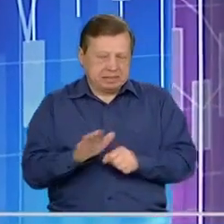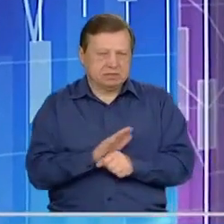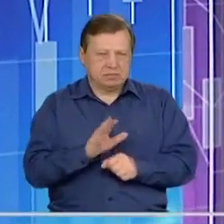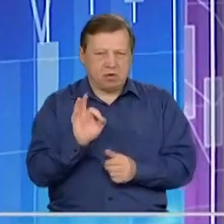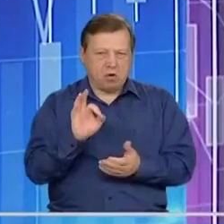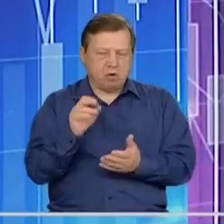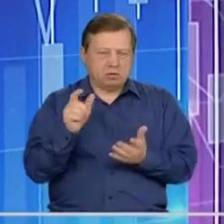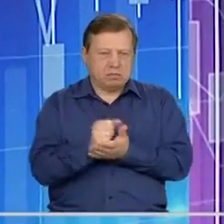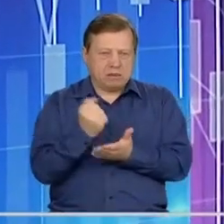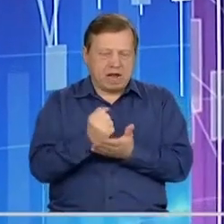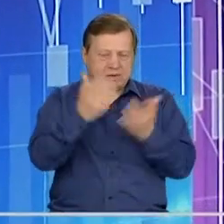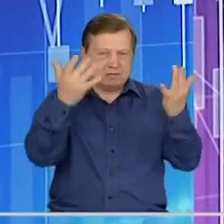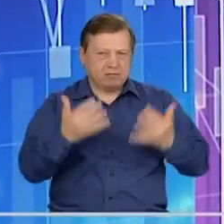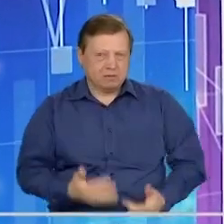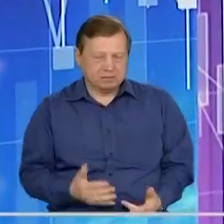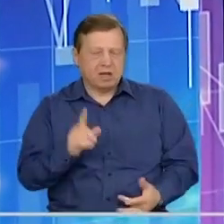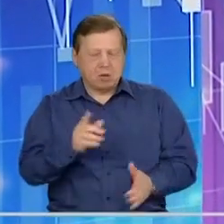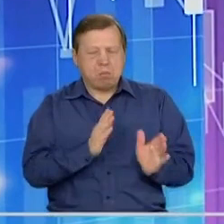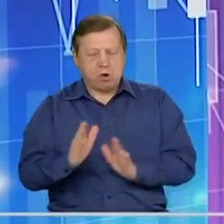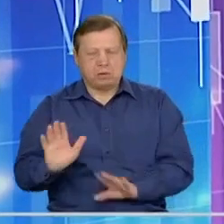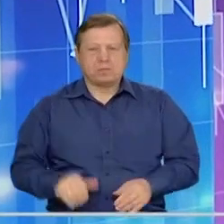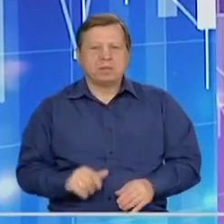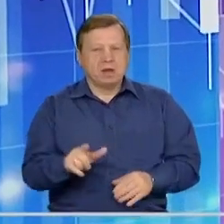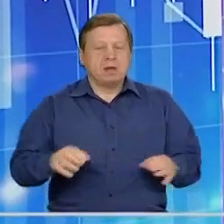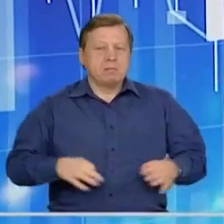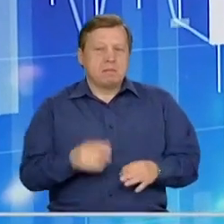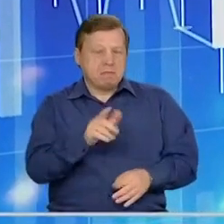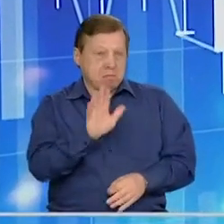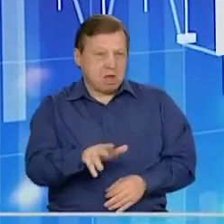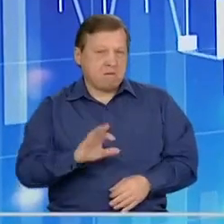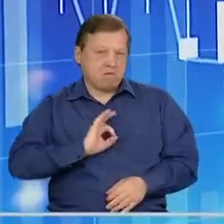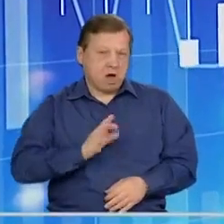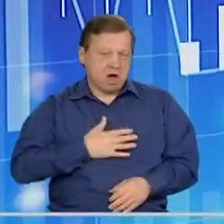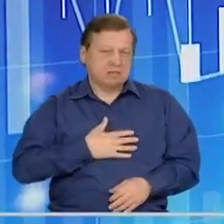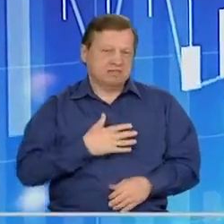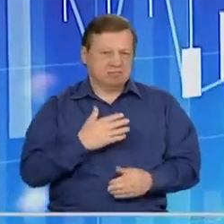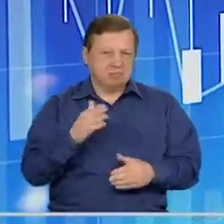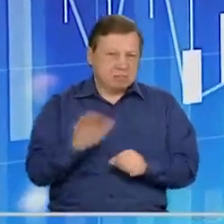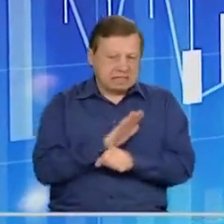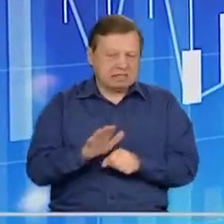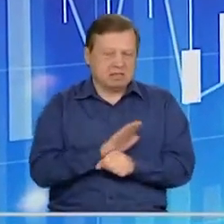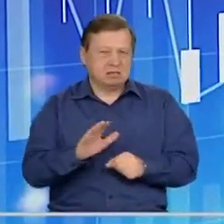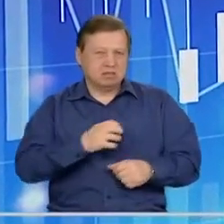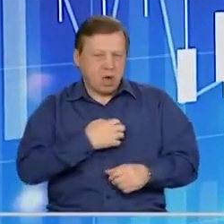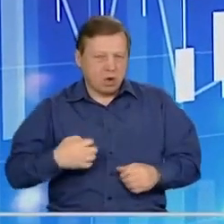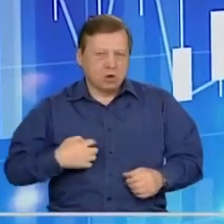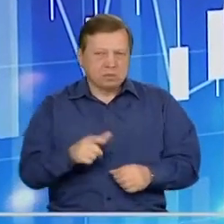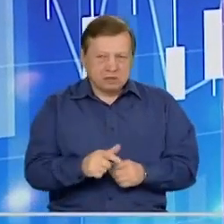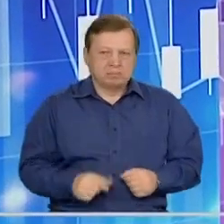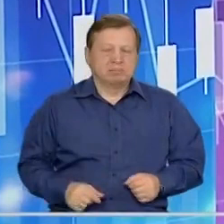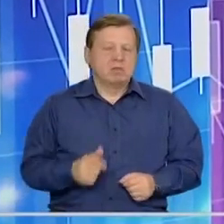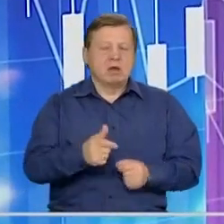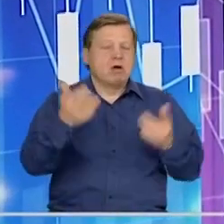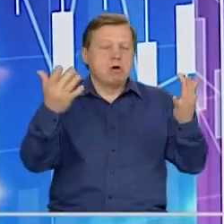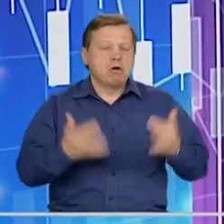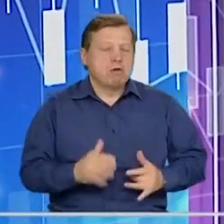rozliczeniem, ale wszystko po kolei. Proszę Państwa, ci z Państwa, którzy mają działalność gospodarczą, nawet taką najdrobniejszą, i tą działalność rozliczają w taki